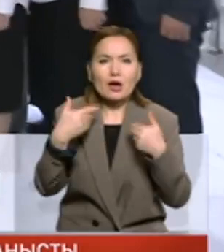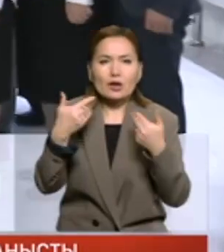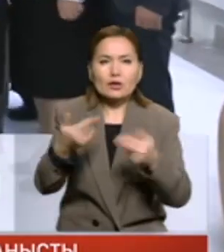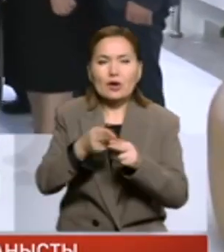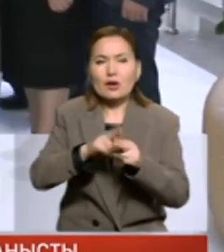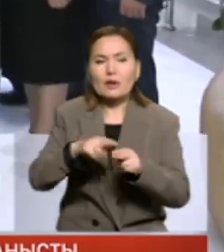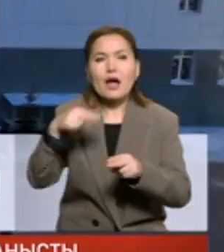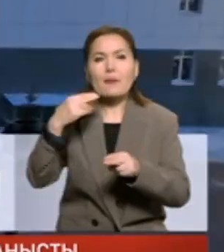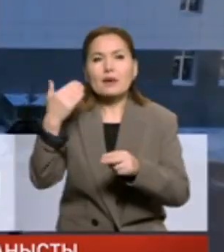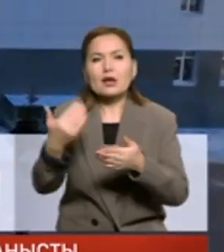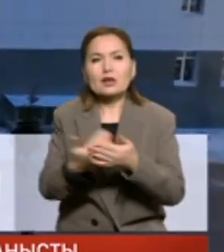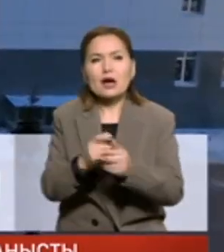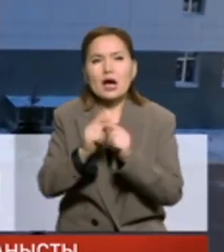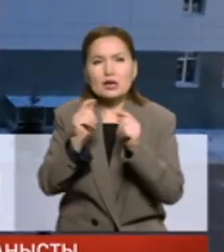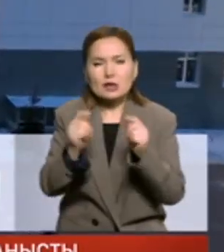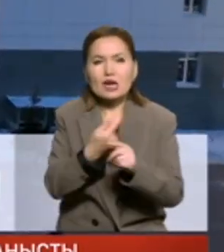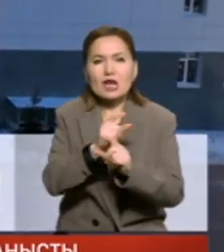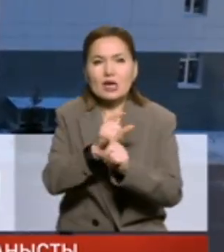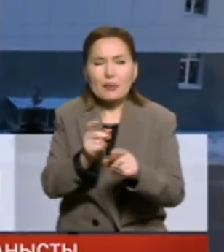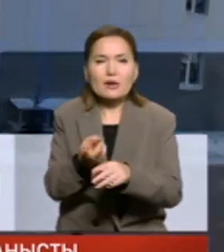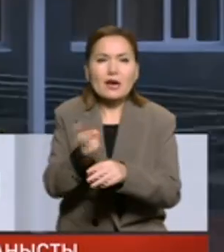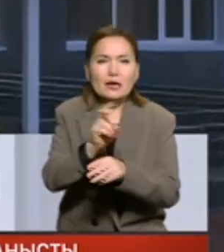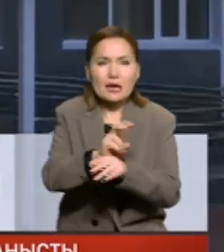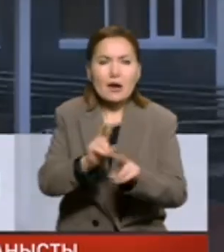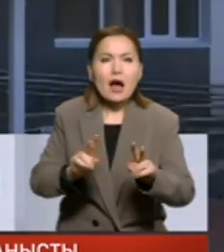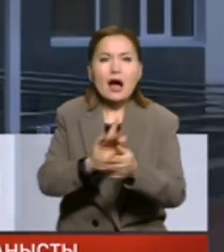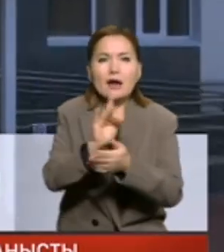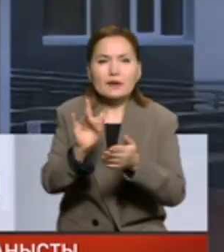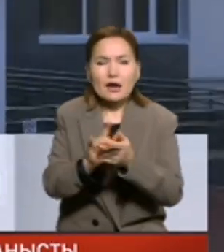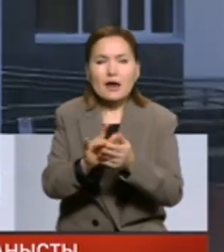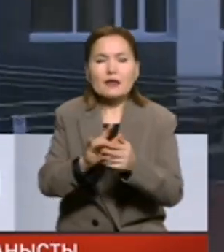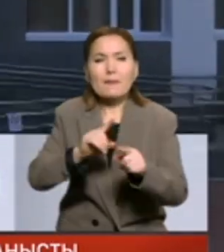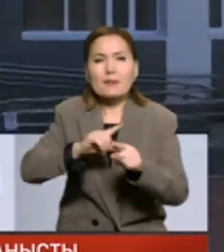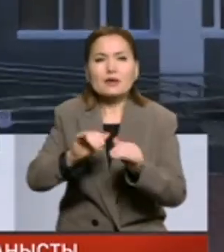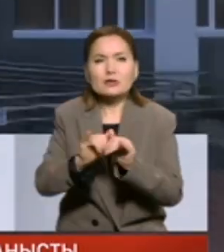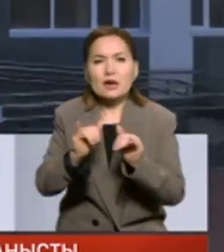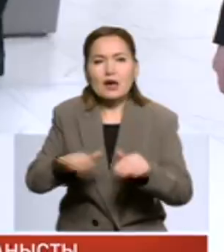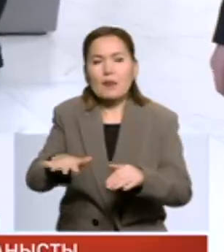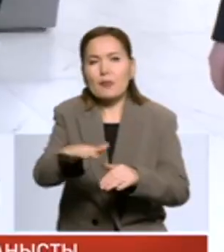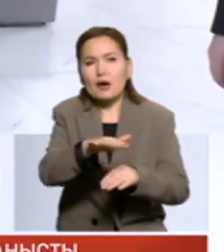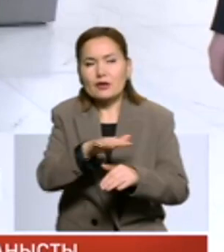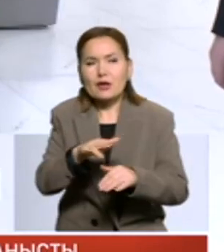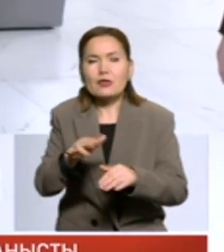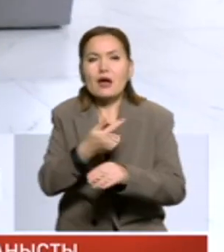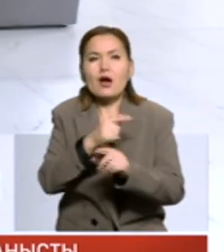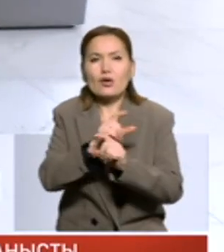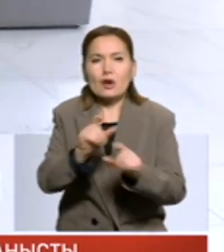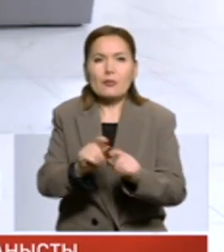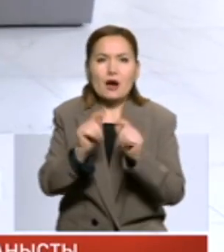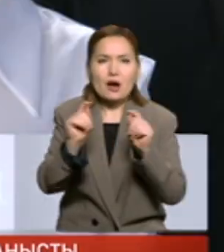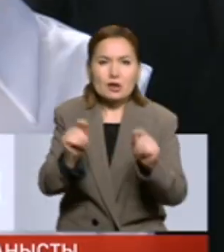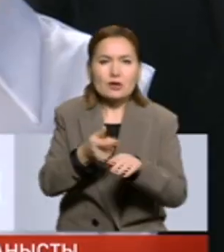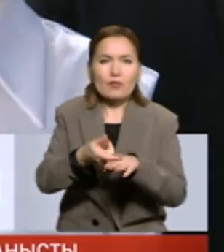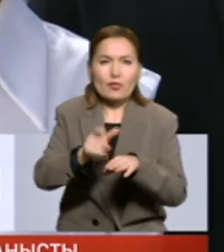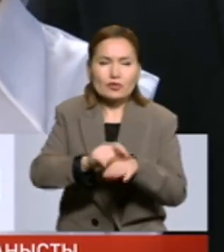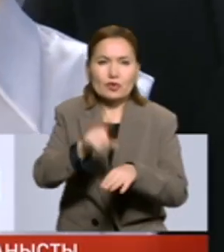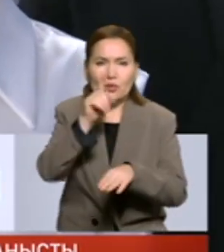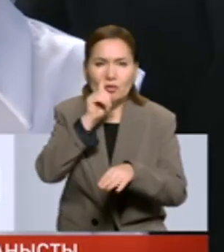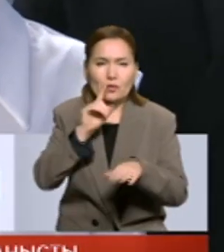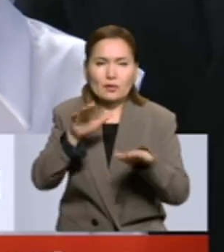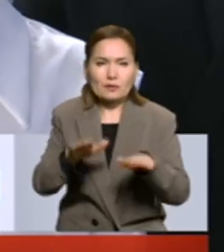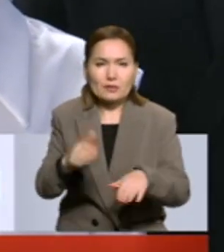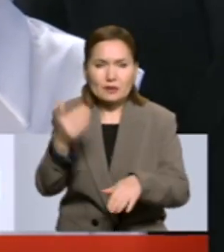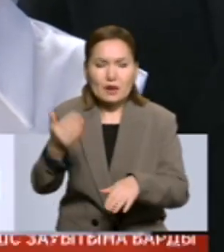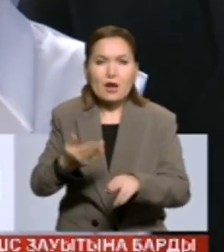президент жаңадан ашылған емханаға барды. Ол Астананың қарқынды дамып келе жатқан ауданда орналасқан. Ашамызда келе